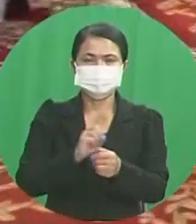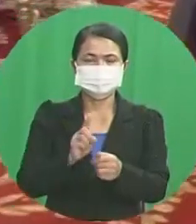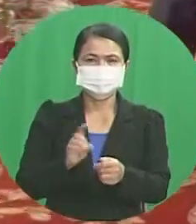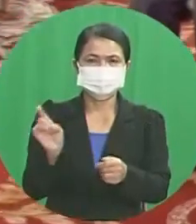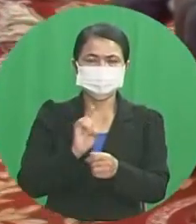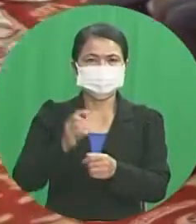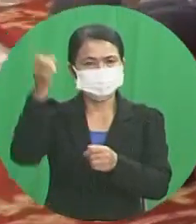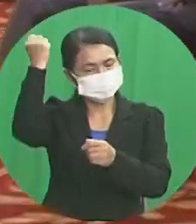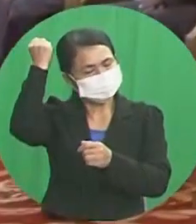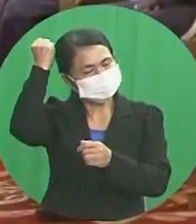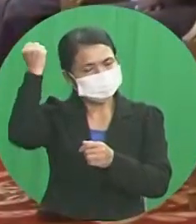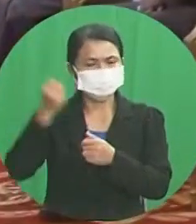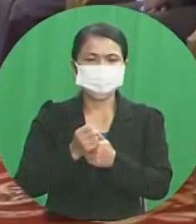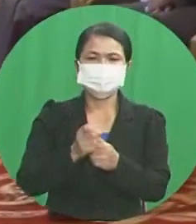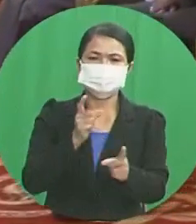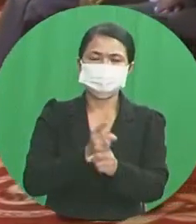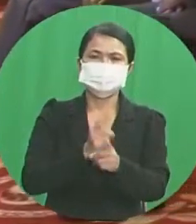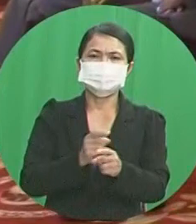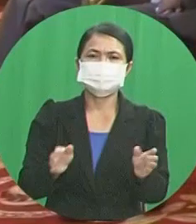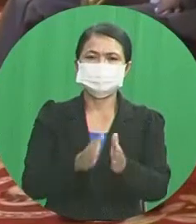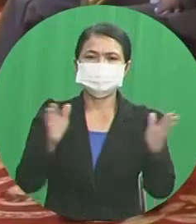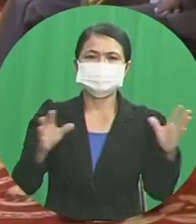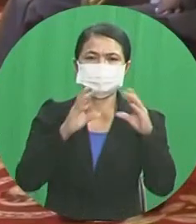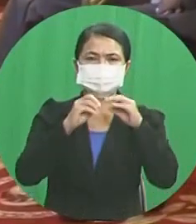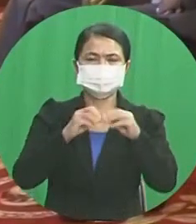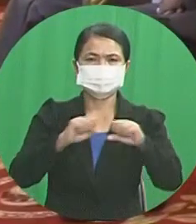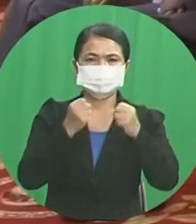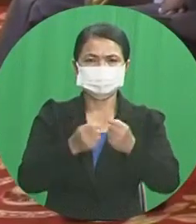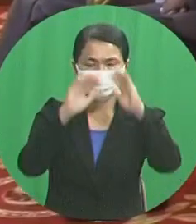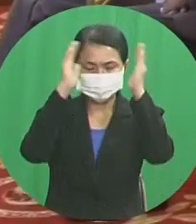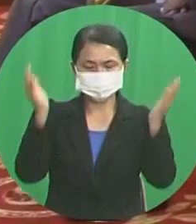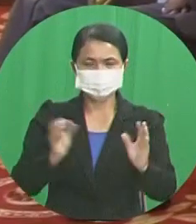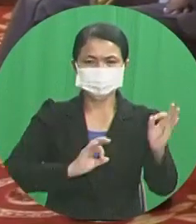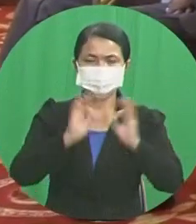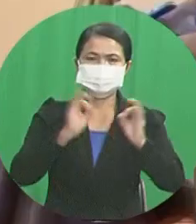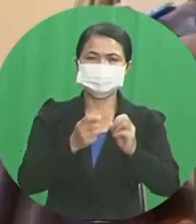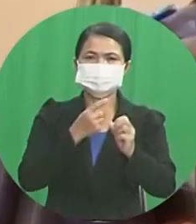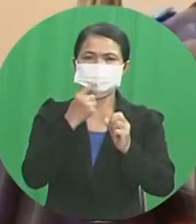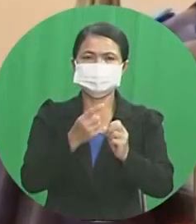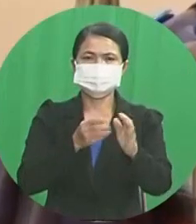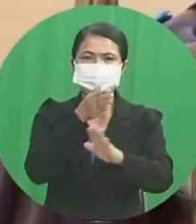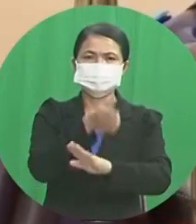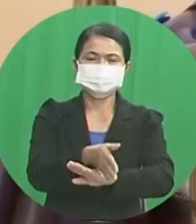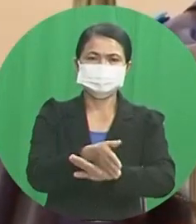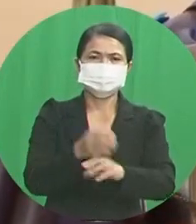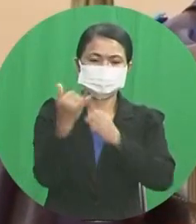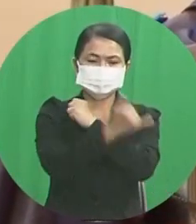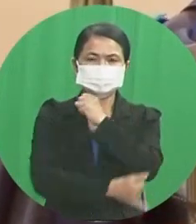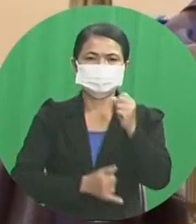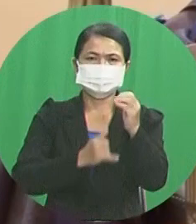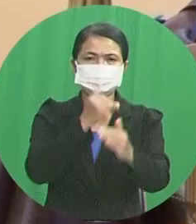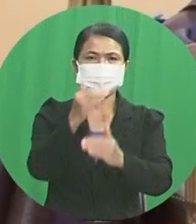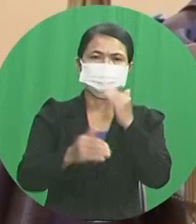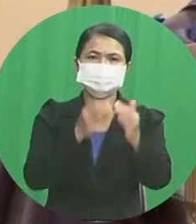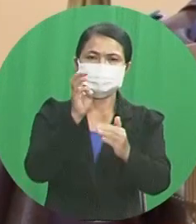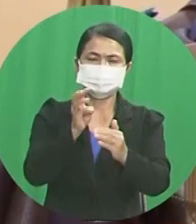ាធិបតេយ្យប្រជាមានិតឡាវដែលត្រូវបានមហាសន្និបាតអង្គការសហប្រជាជាតិវិតម្លៃថាបានឆ្លងផុតពីប្រទេសដែលមានការអភិវឌ្ឍ